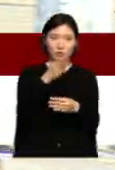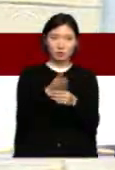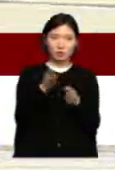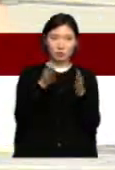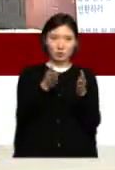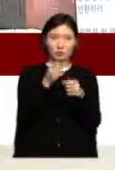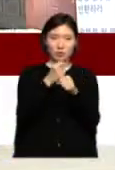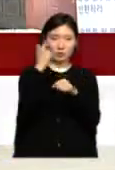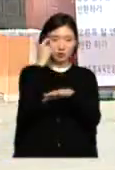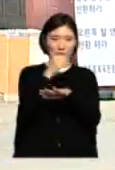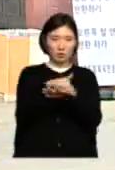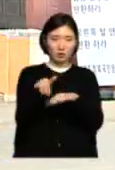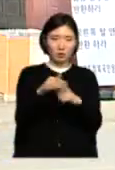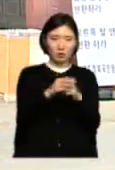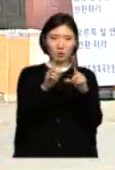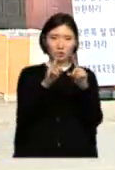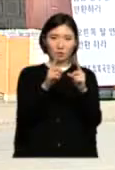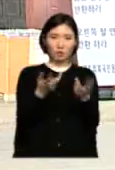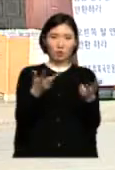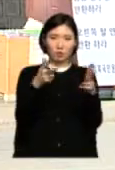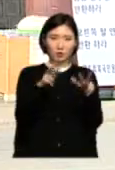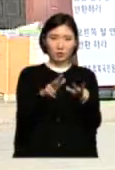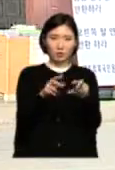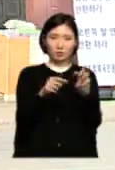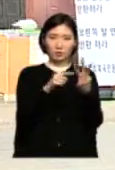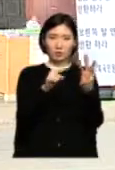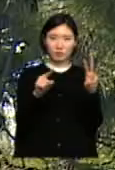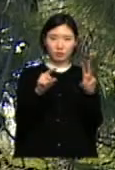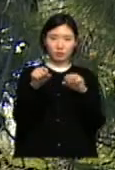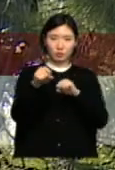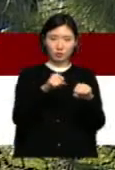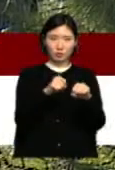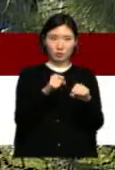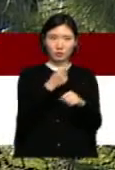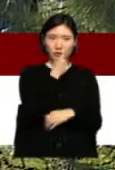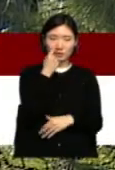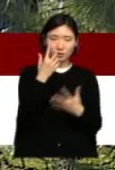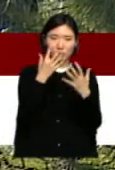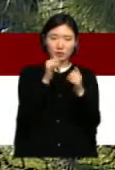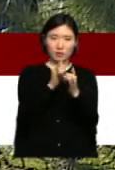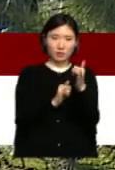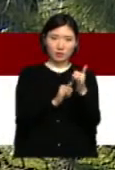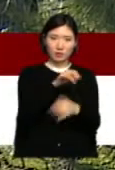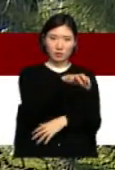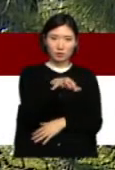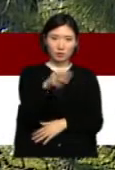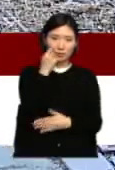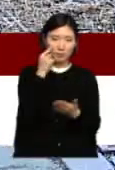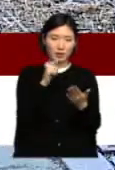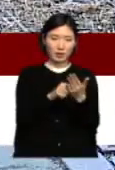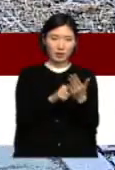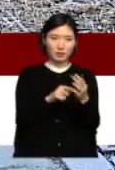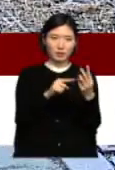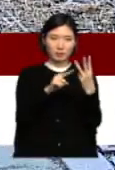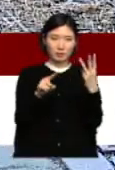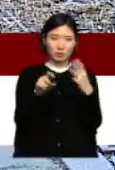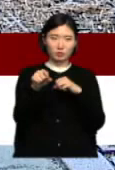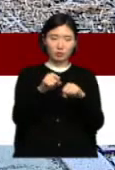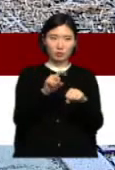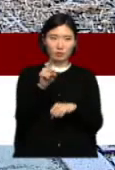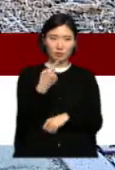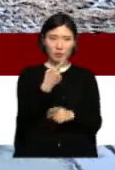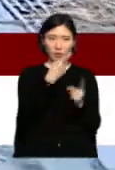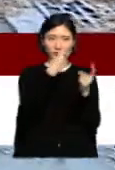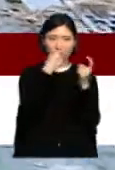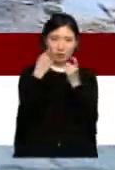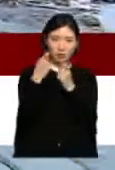계획입니다. 또 탑골공원 등 3.1운동의 흔적이 많은 3.1대로의 역사적 장소들을 발굴해 3.1운동 100주년 기념